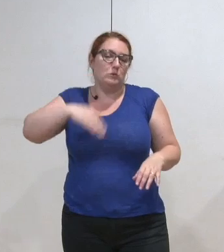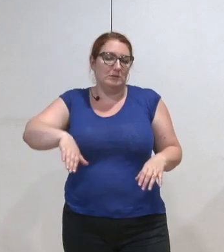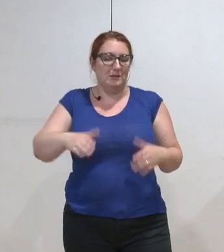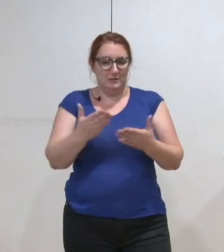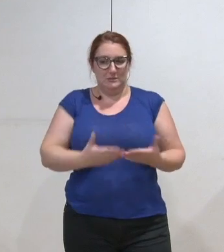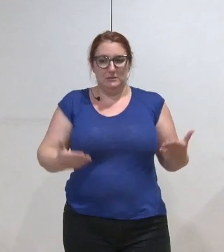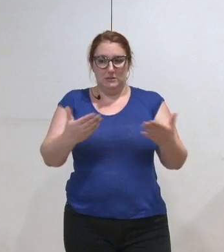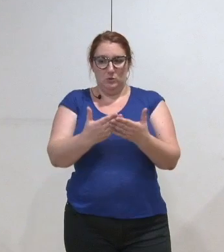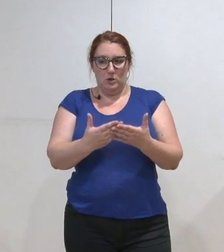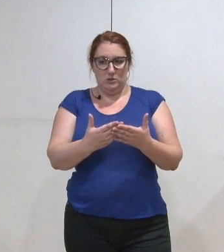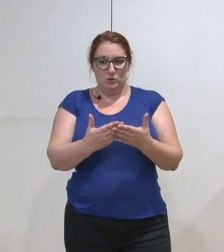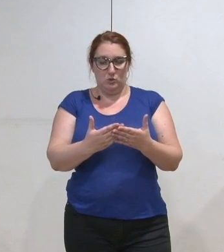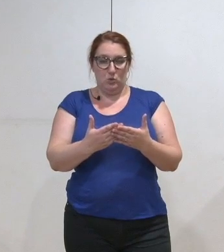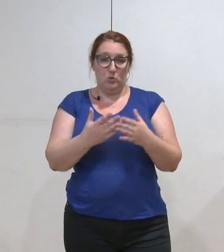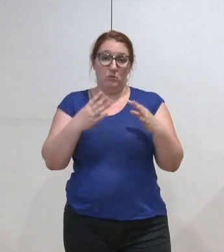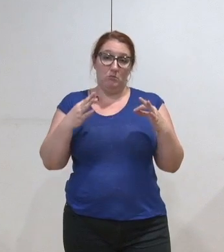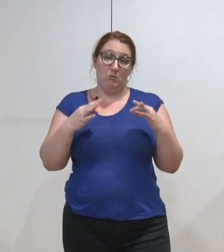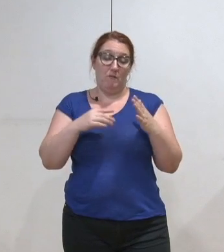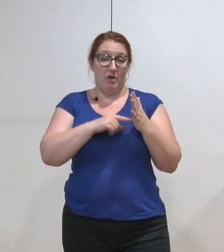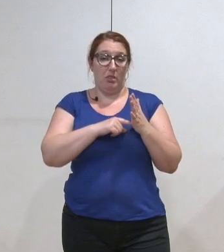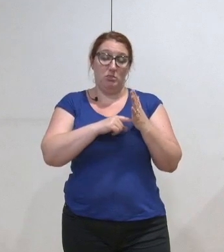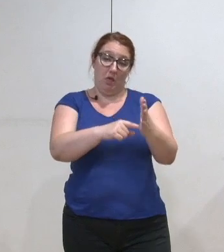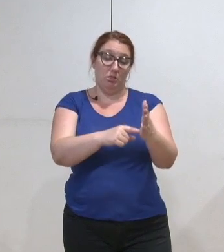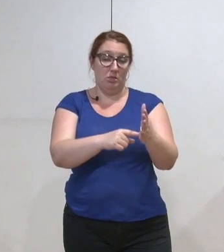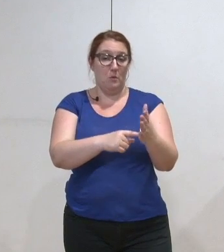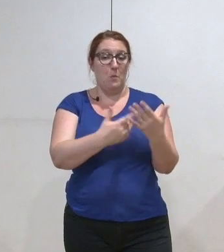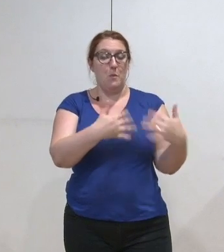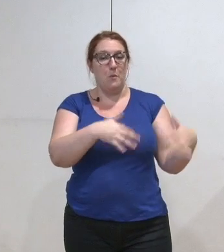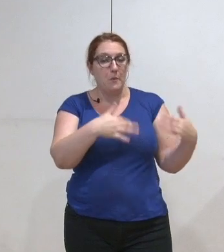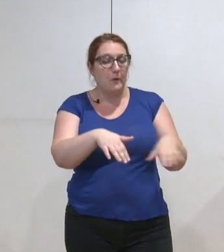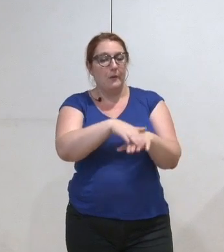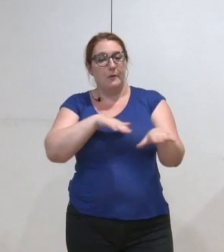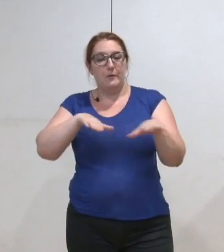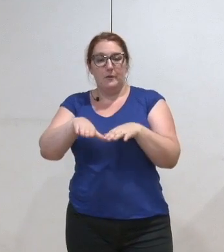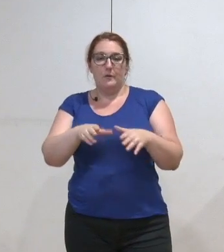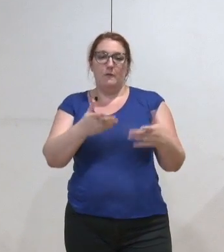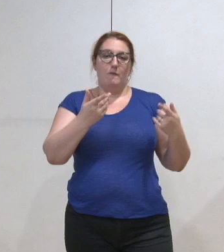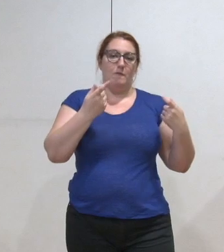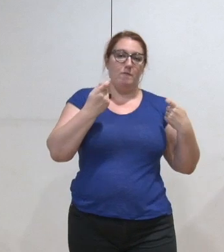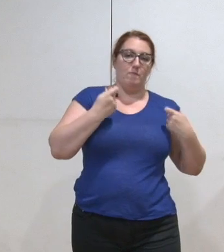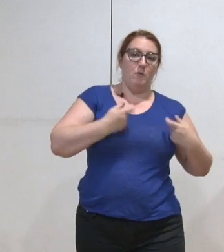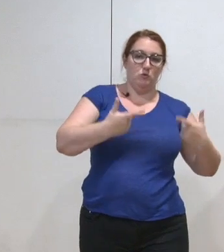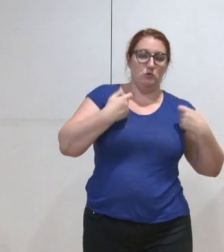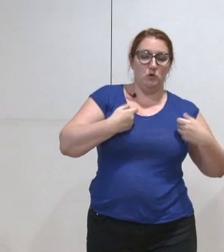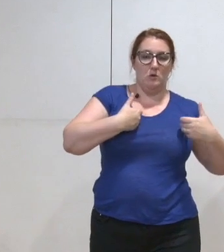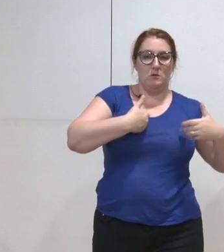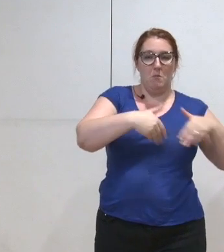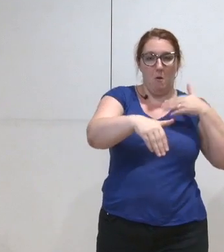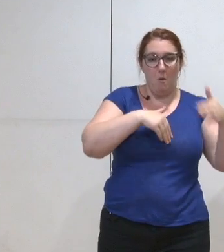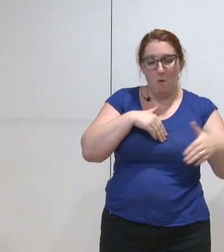une situation à la fois sur son niveau d'endettement sur son équilibre recette et dépenses de fonctionnement ainsi que sur son taux